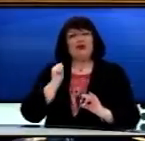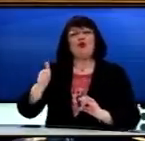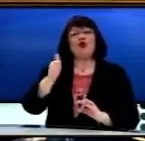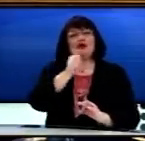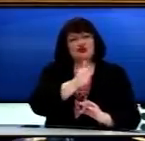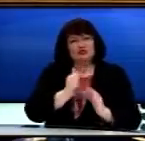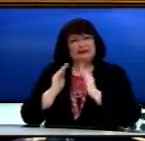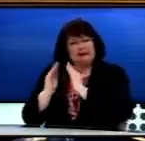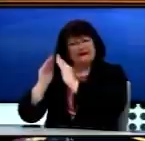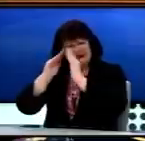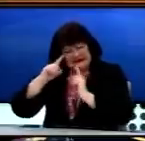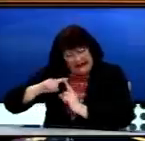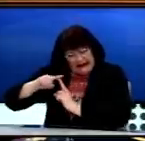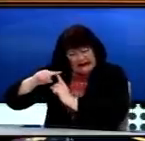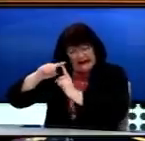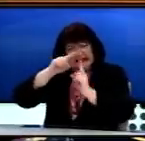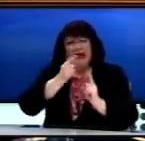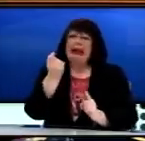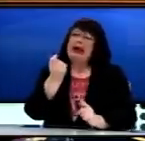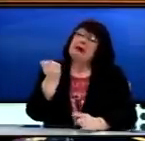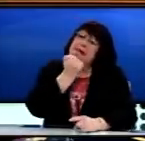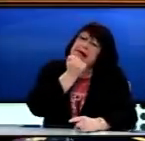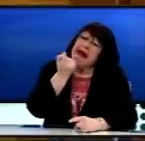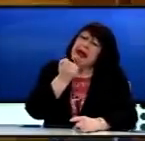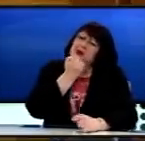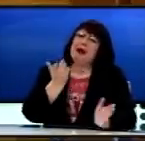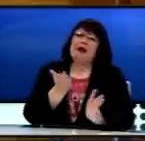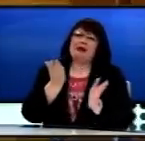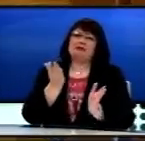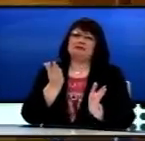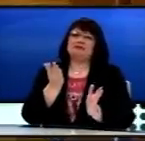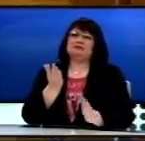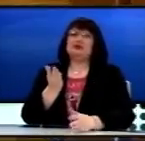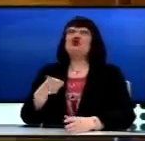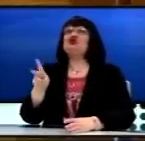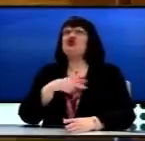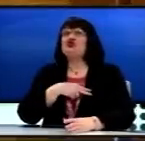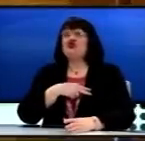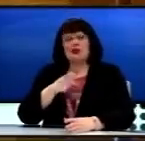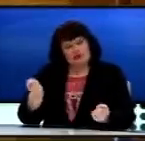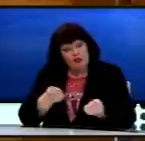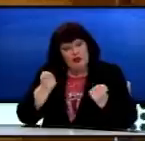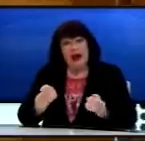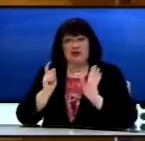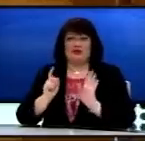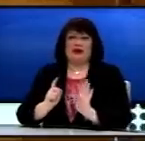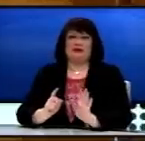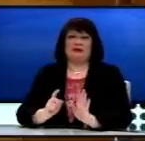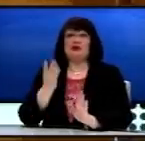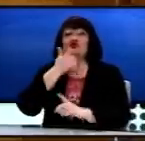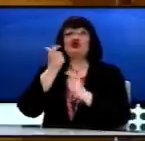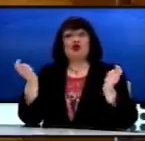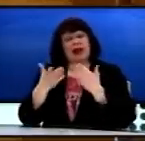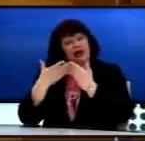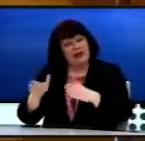παρά τις όποιες μικρές αστοχίες μπορεί να προκύψουν, κάνουμε το απολύτως σωστό. Και θα ανοίξουμε τα